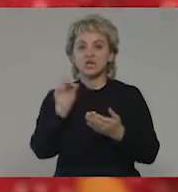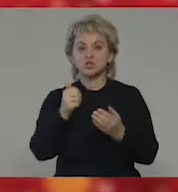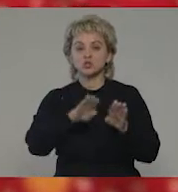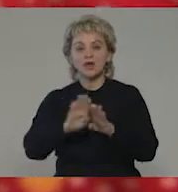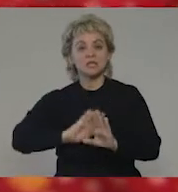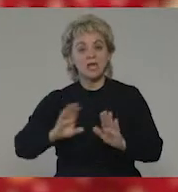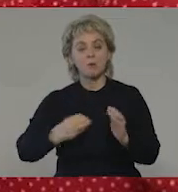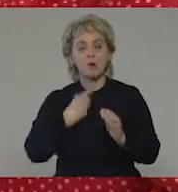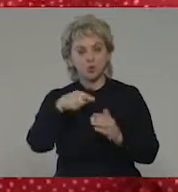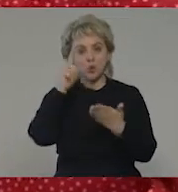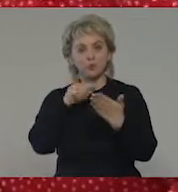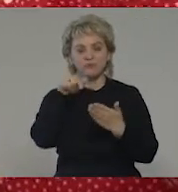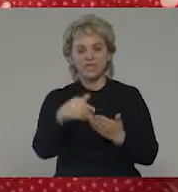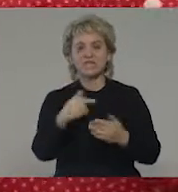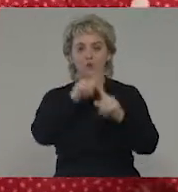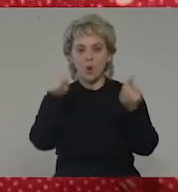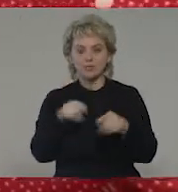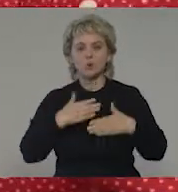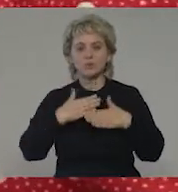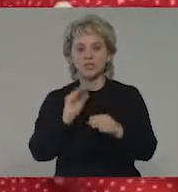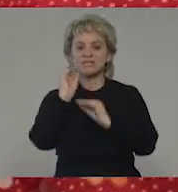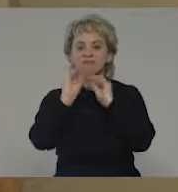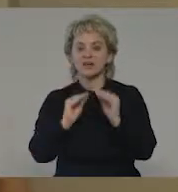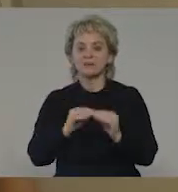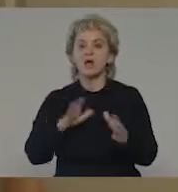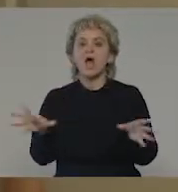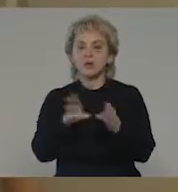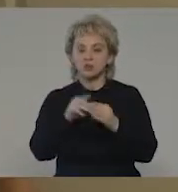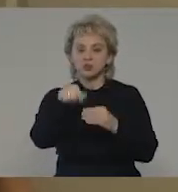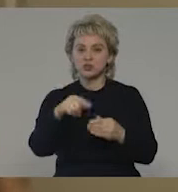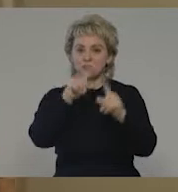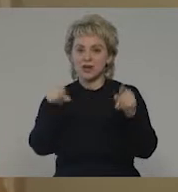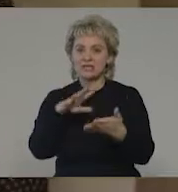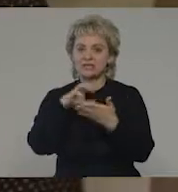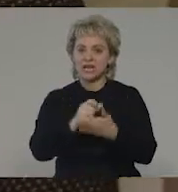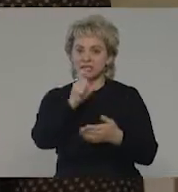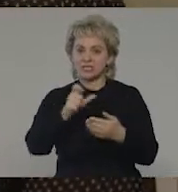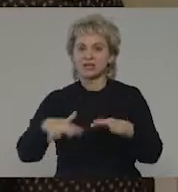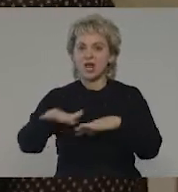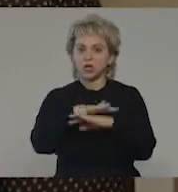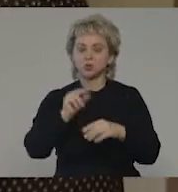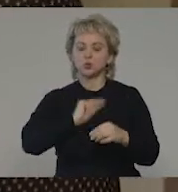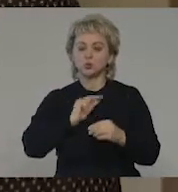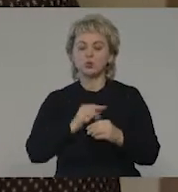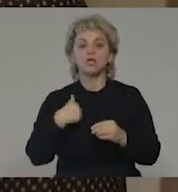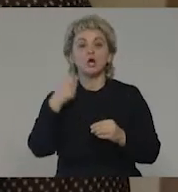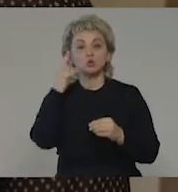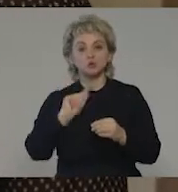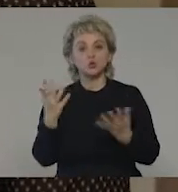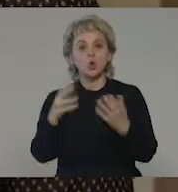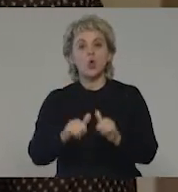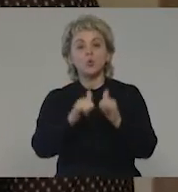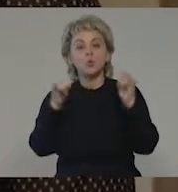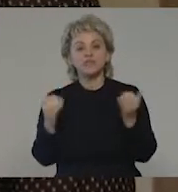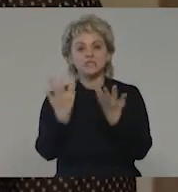не боится и уверена, ее анкета поможет сформировать объективную картину занятости ростовчан на рынке труда. Я думаю, что